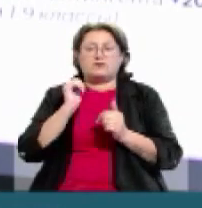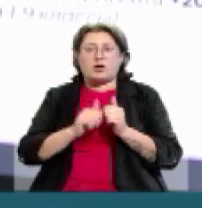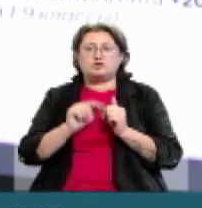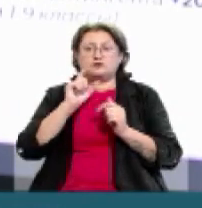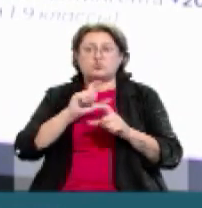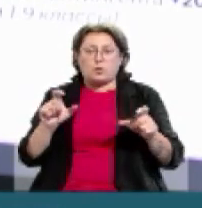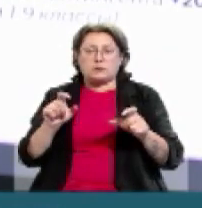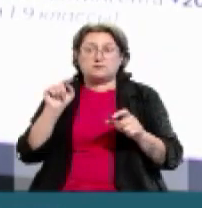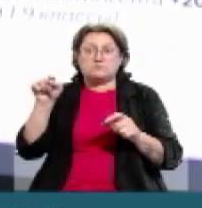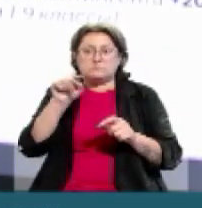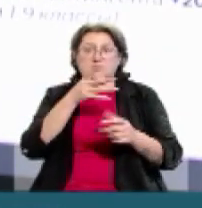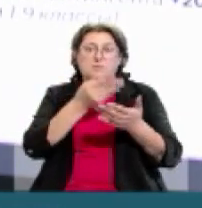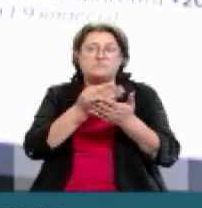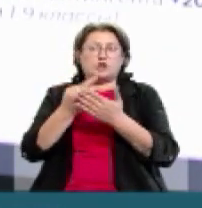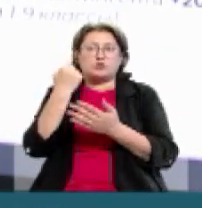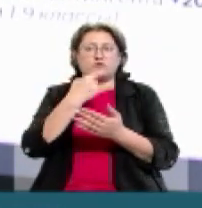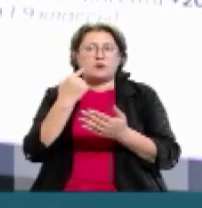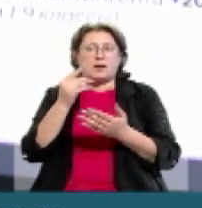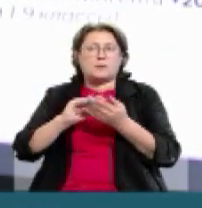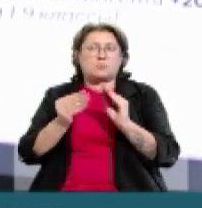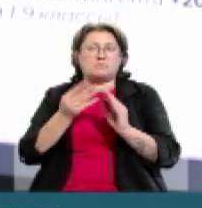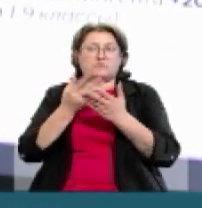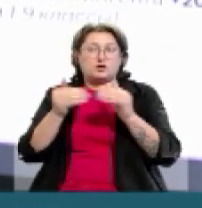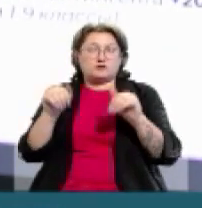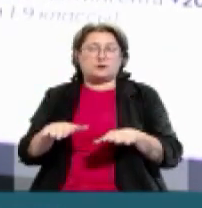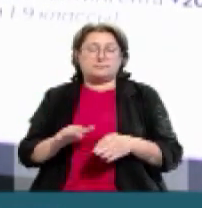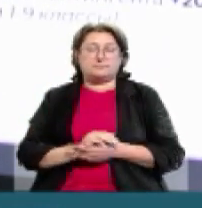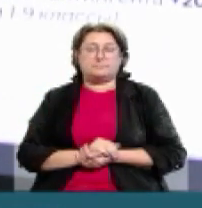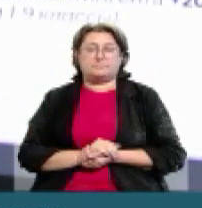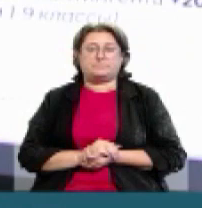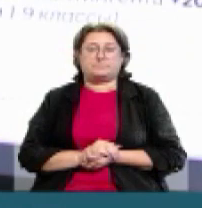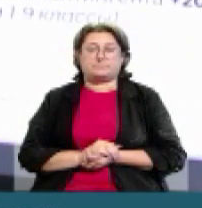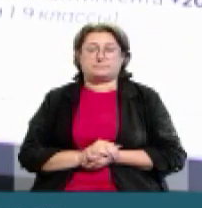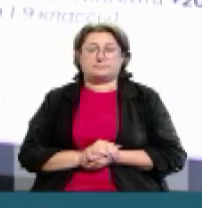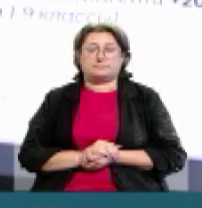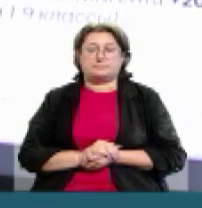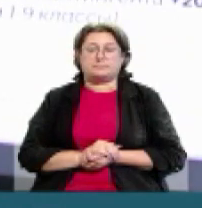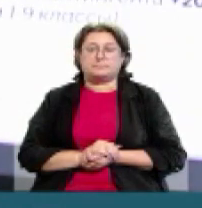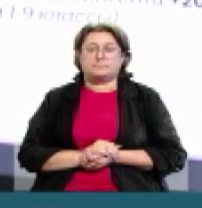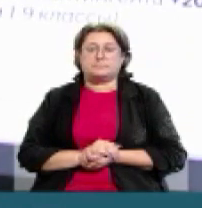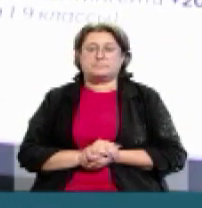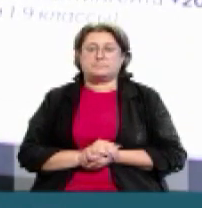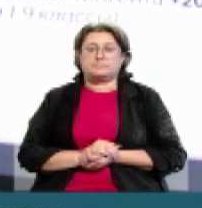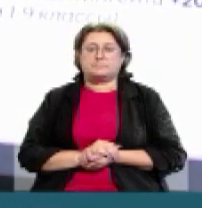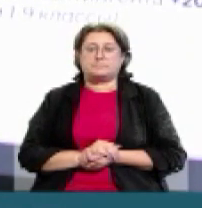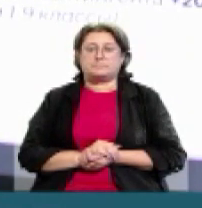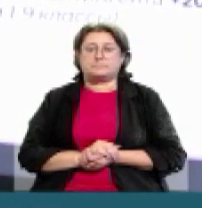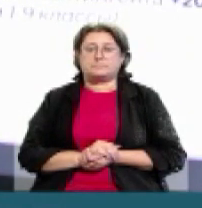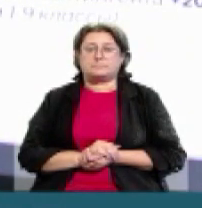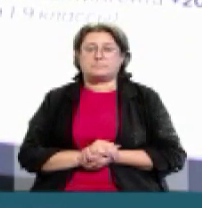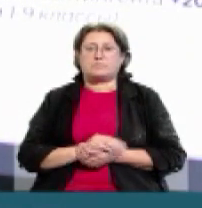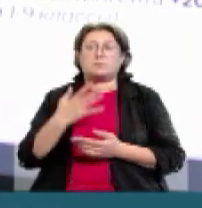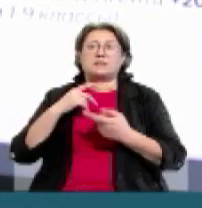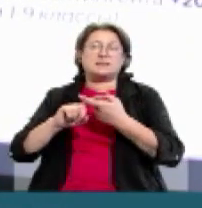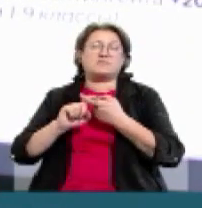қандай құрылғылар қажет, қай кабинеттерде жаңағыдай оснащение жұмыстарын жүргізу керек, соның барлығын